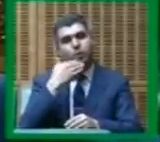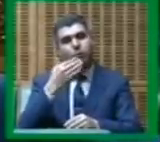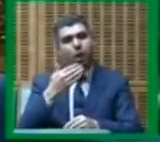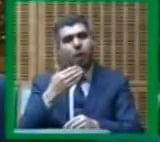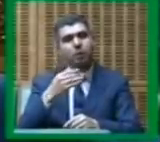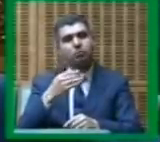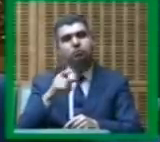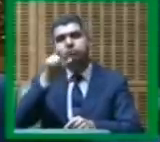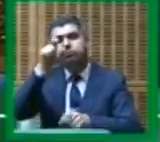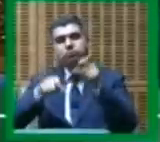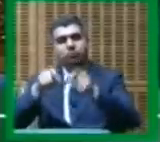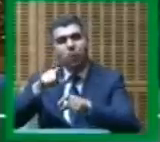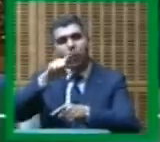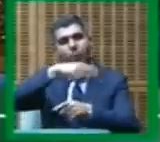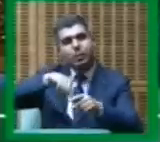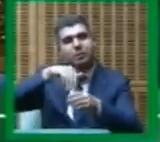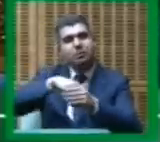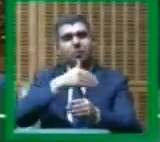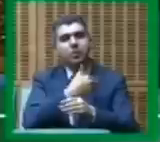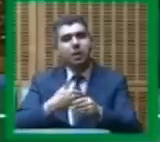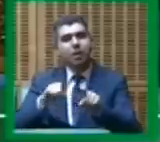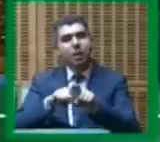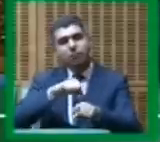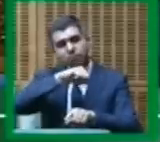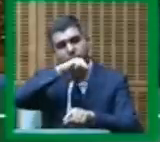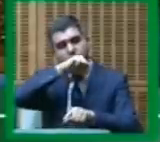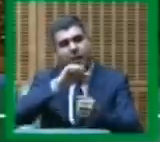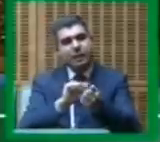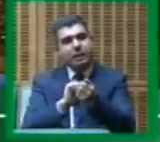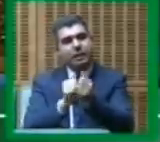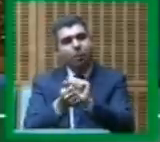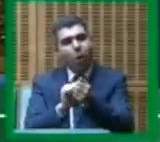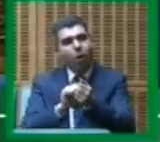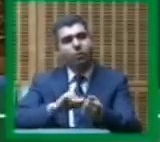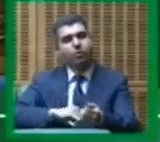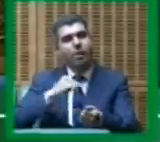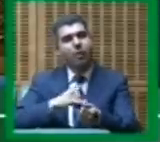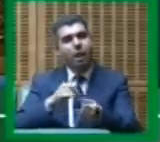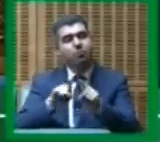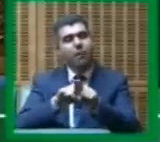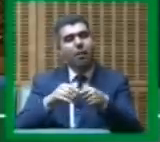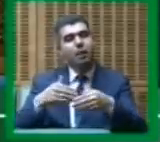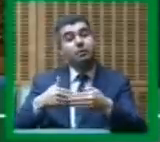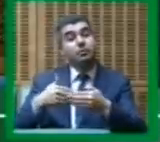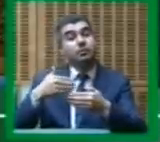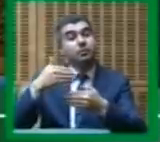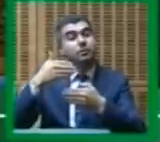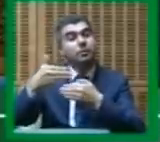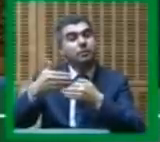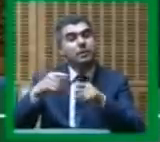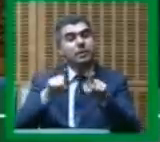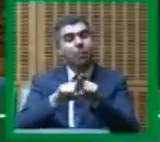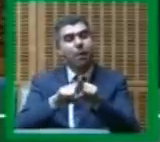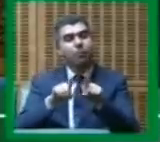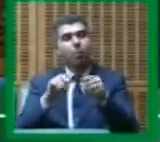للسادة المستشارين على اهتمامهم بقطاع الشباب الرياضة، وخصوصا بتأجيل أسباب ومسببات تأجيل هذا